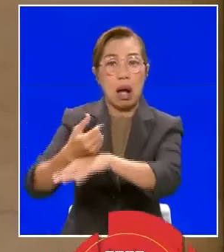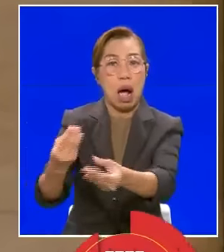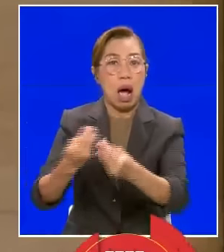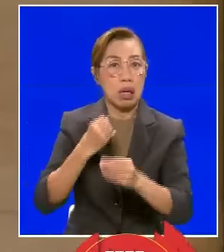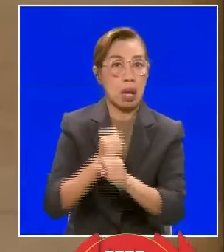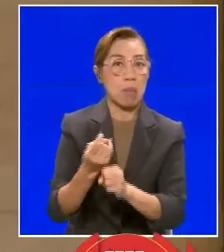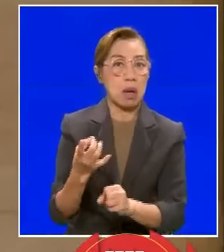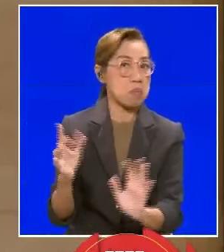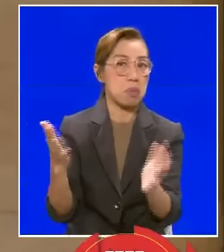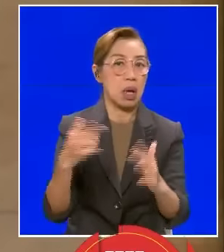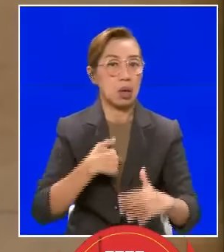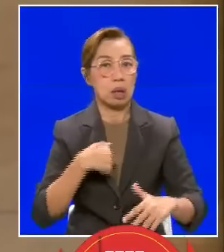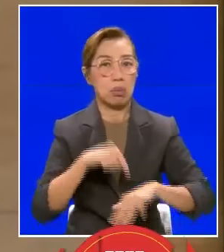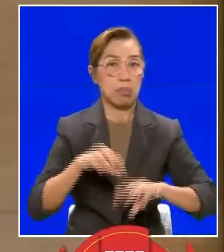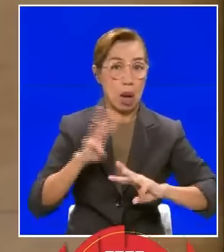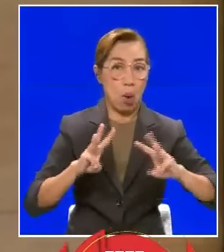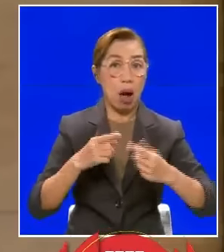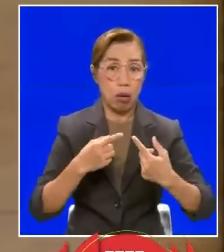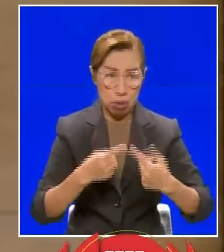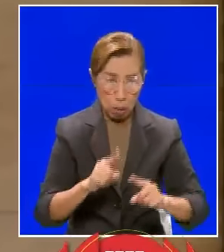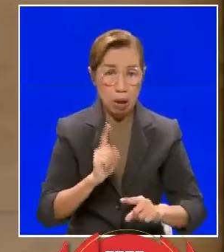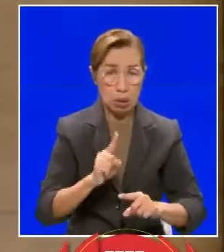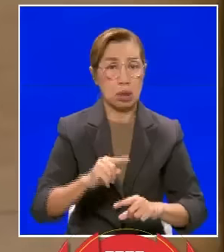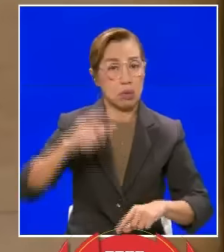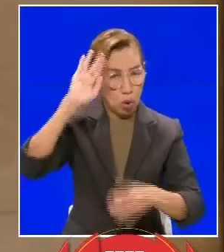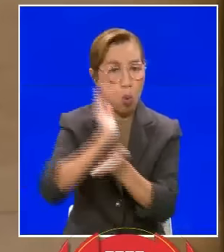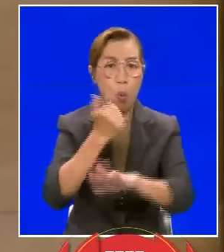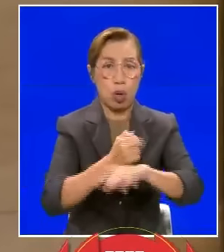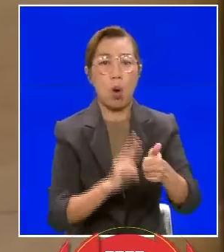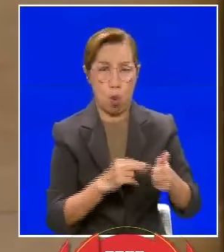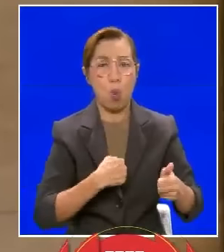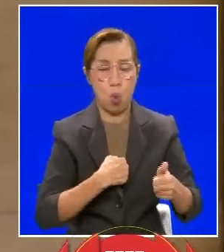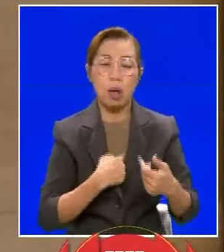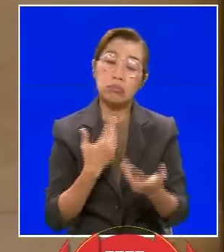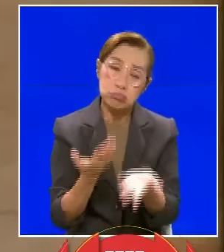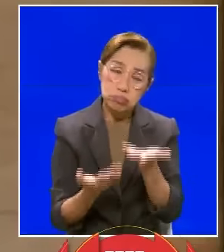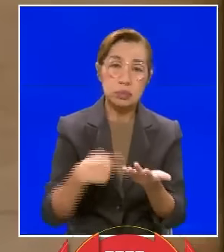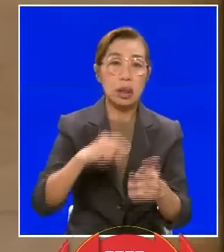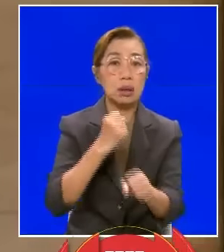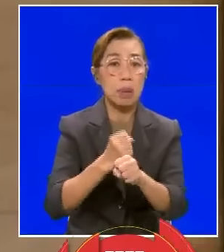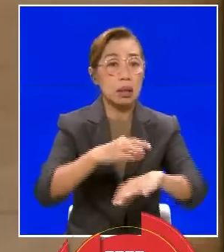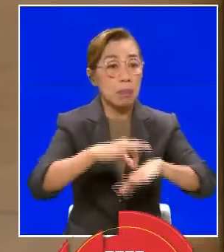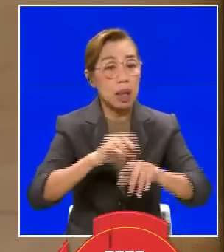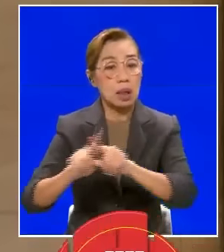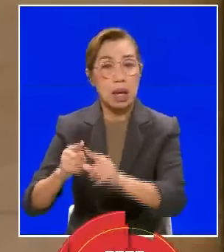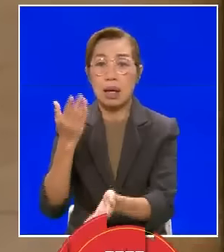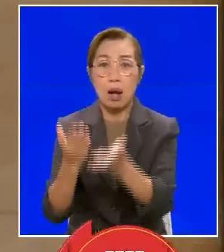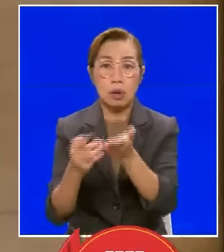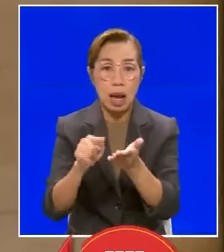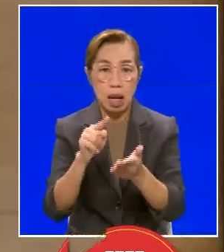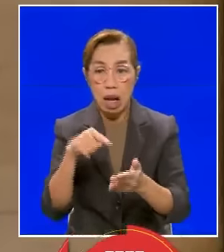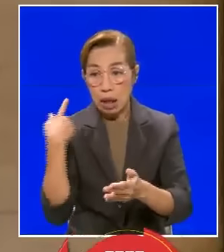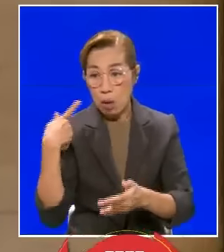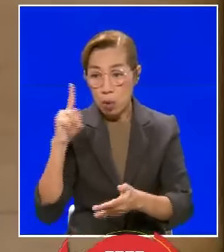ไม่ว่าอยู่ที่ไหนก็จะทุ่มเทการทำงานให้กับประชาชนแก้ไขปัญหาความทุกข์ความไม่เป็นธรรมให้กับประชาชนได้มากที่สุดก็จะอยู่ตรงนั้น